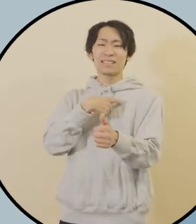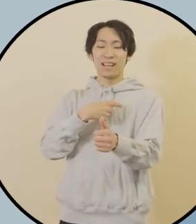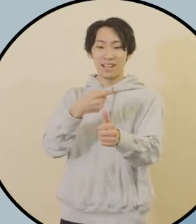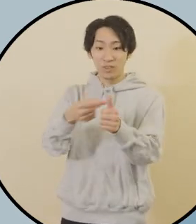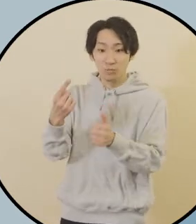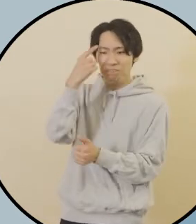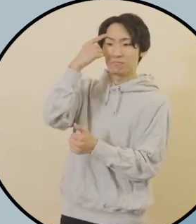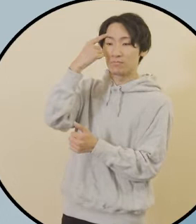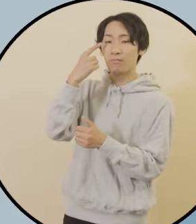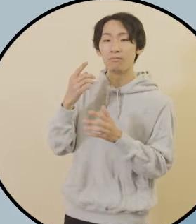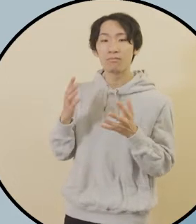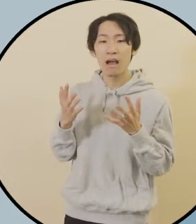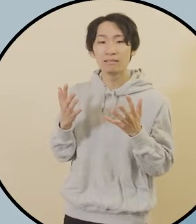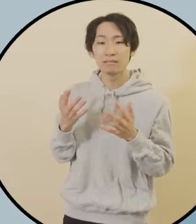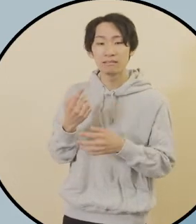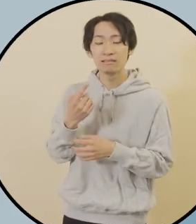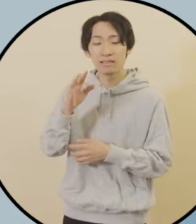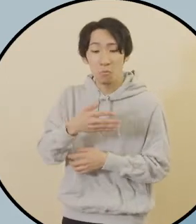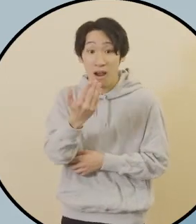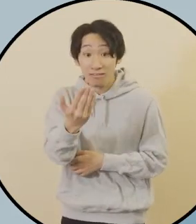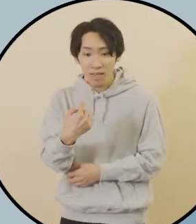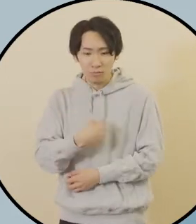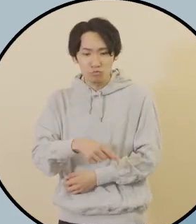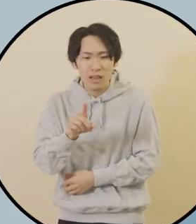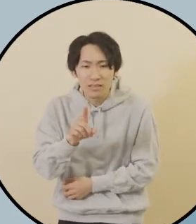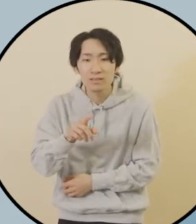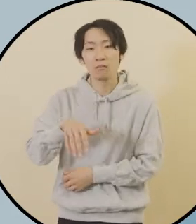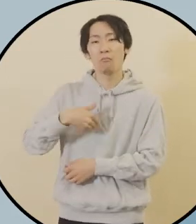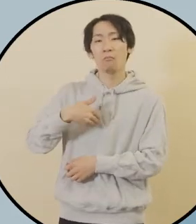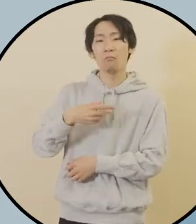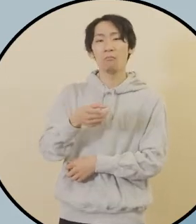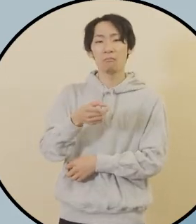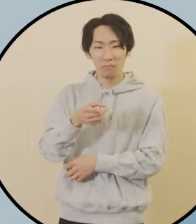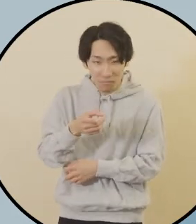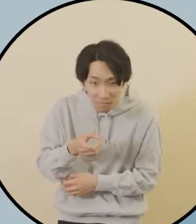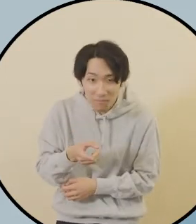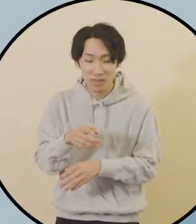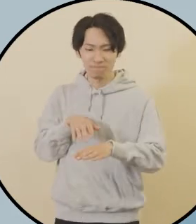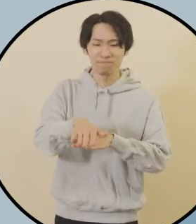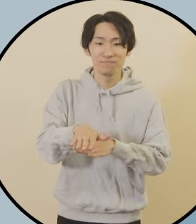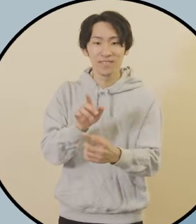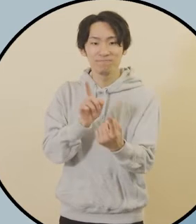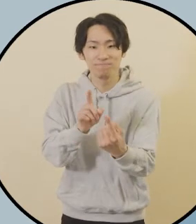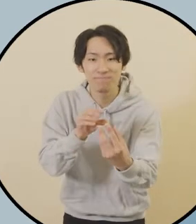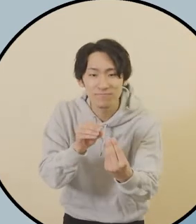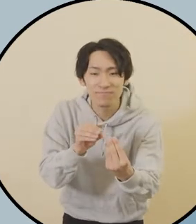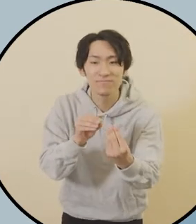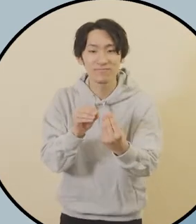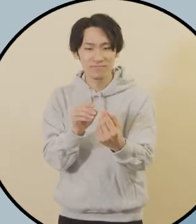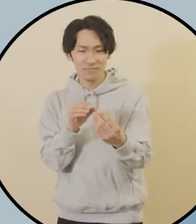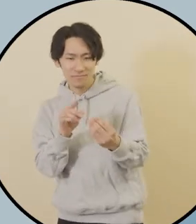傷つくかが分からない傷つけたくはないしあのをまあ傷つけるつもりもないんだけど